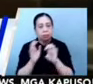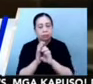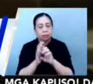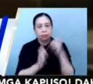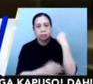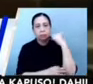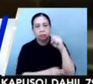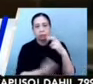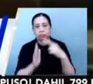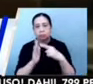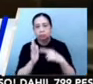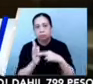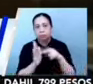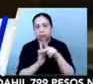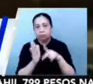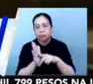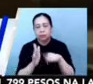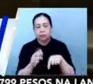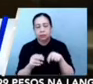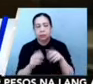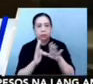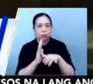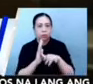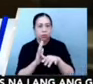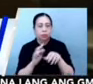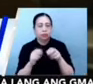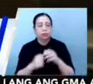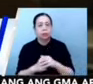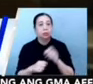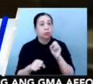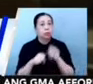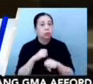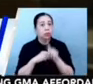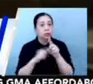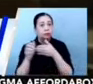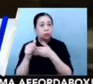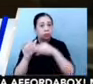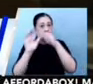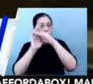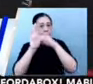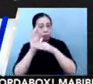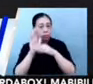pinoprosisyon ng election therefore kung yun po yung guidelines namin at nilabag that is a violation si